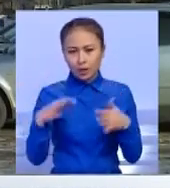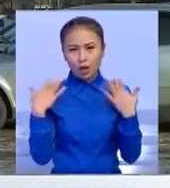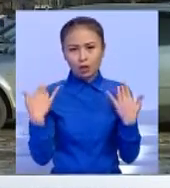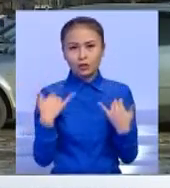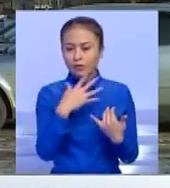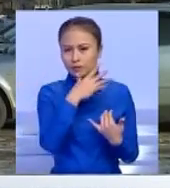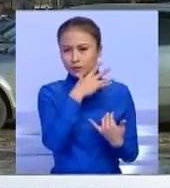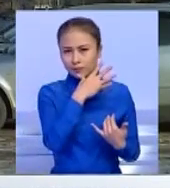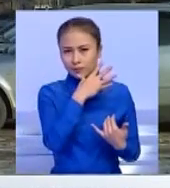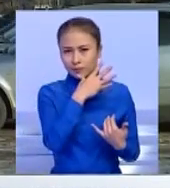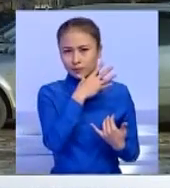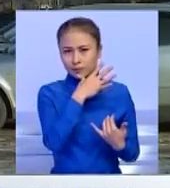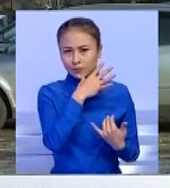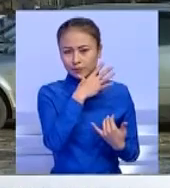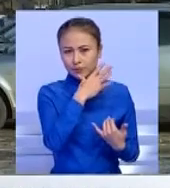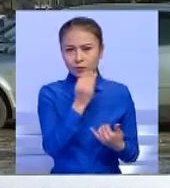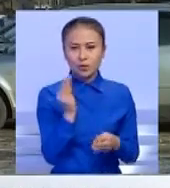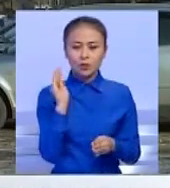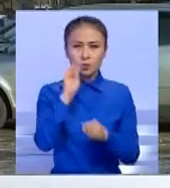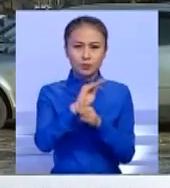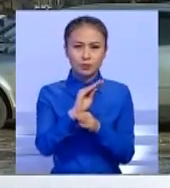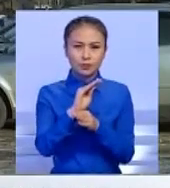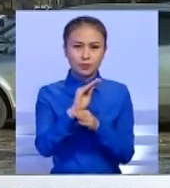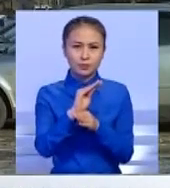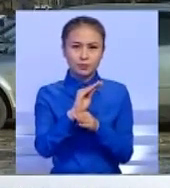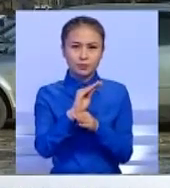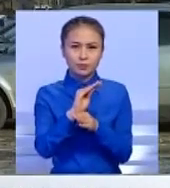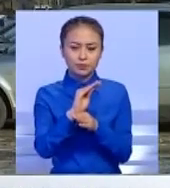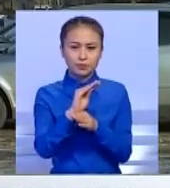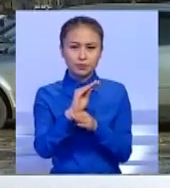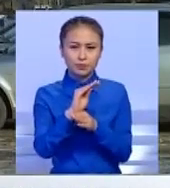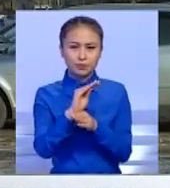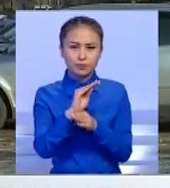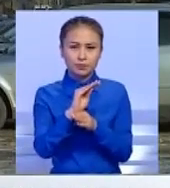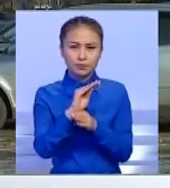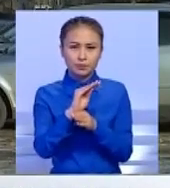қазіргі таңда. Сонымен қатар бұл